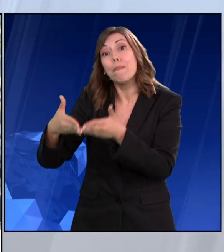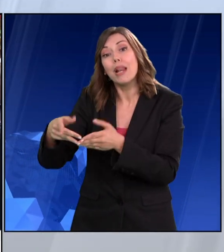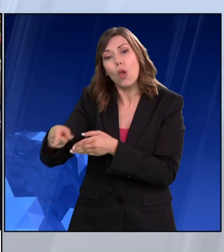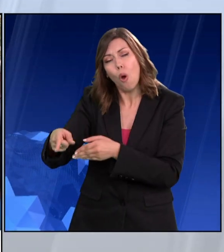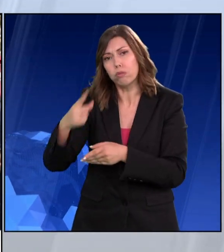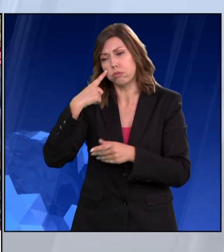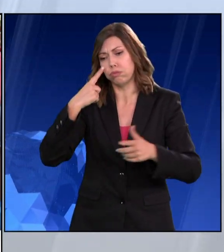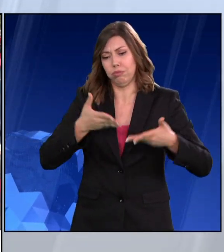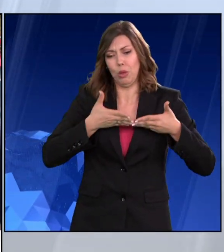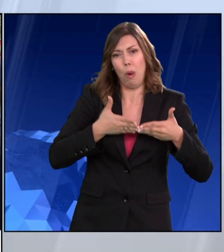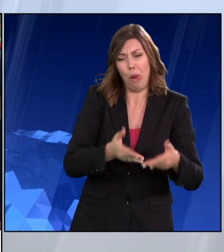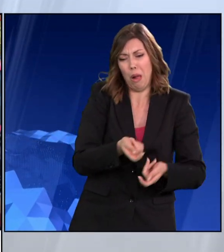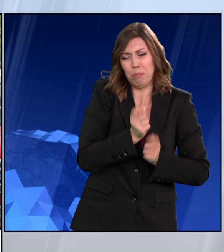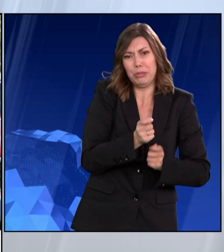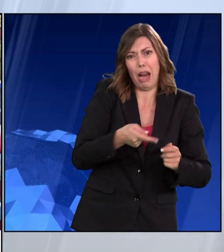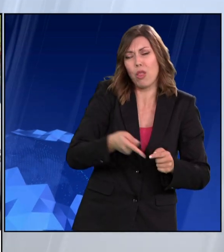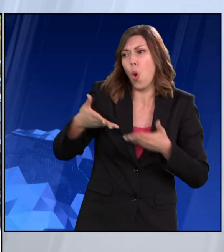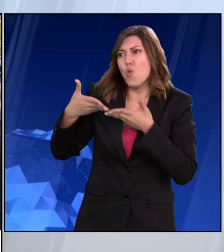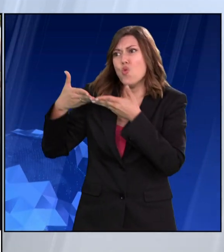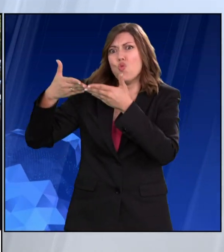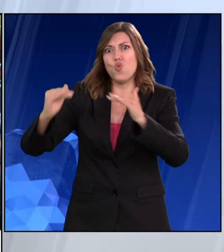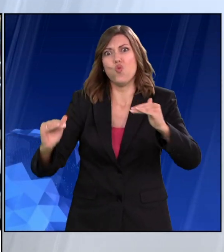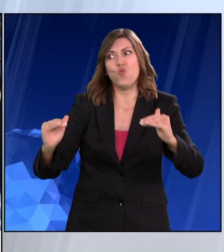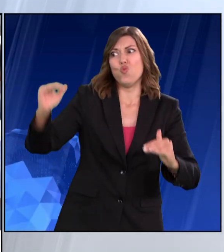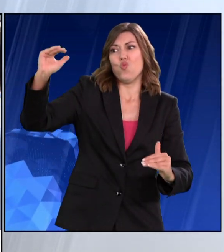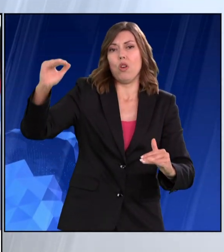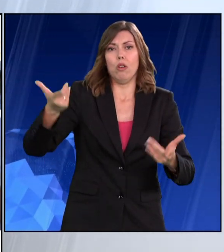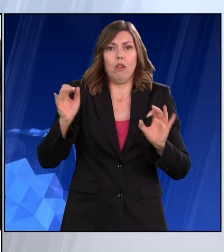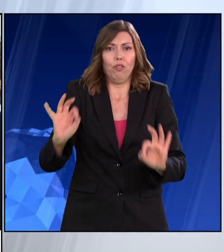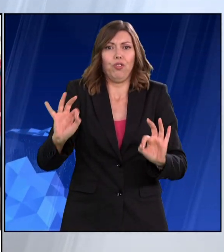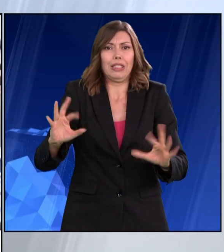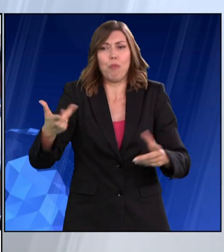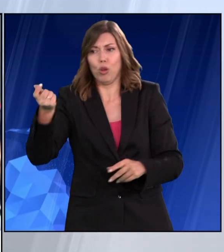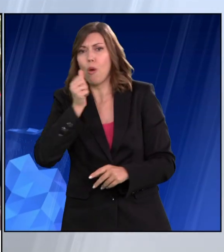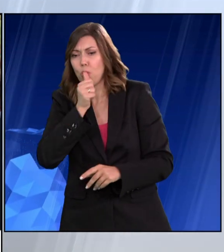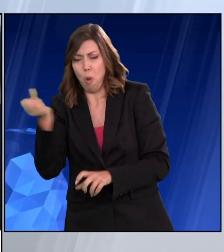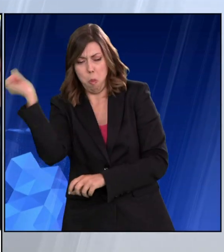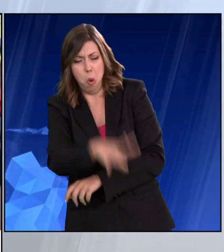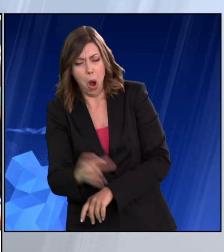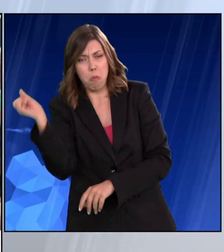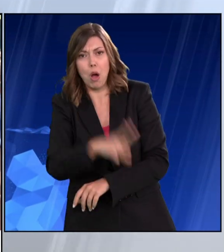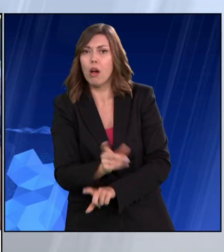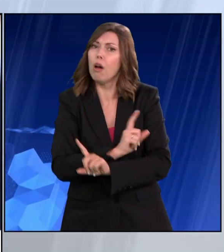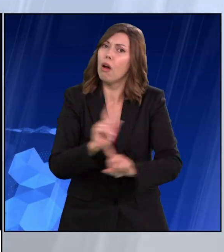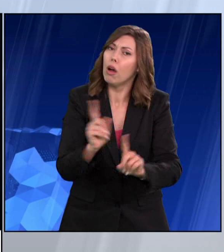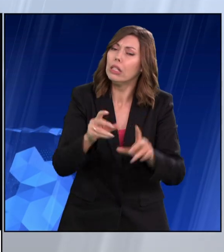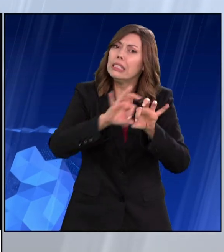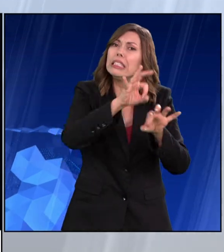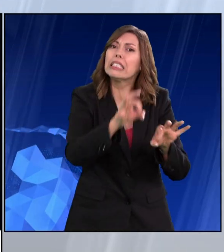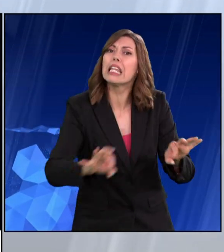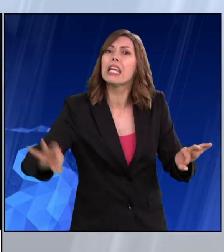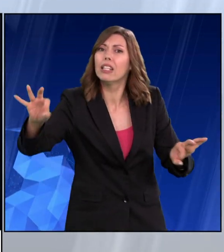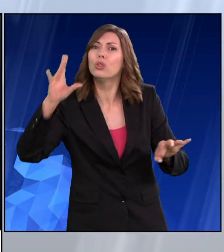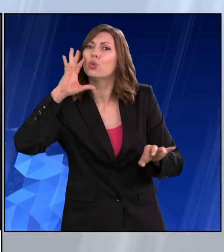διαφορά ύψους είναι πάρα πολύ μεγάλη. Δεν τα πετάξανε τα πράγματα από το ένα κατάστημα στο άλλο. χρησιμοποιήθηκαν σημεία ούτως ώστε να κατέβουν τα πράγματα. Λίγη